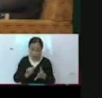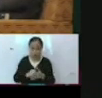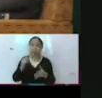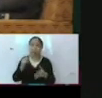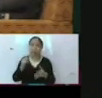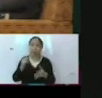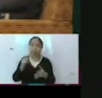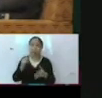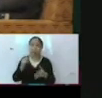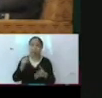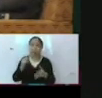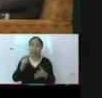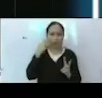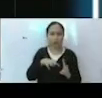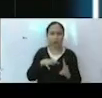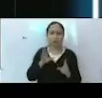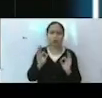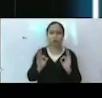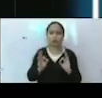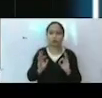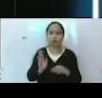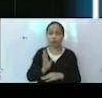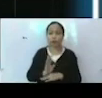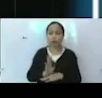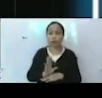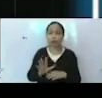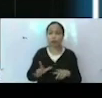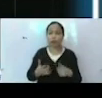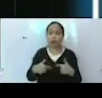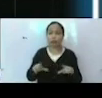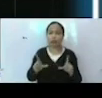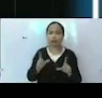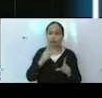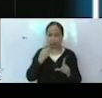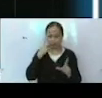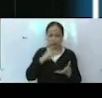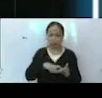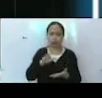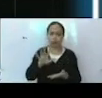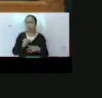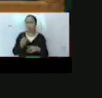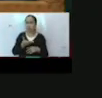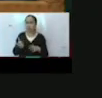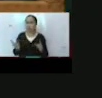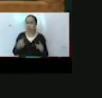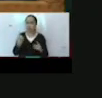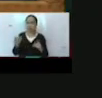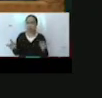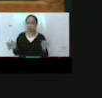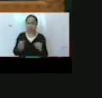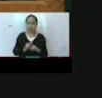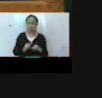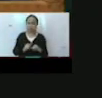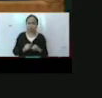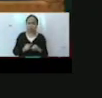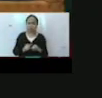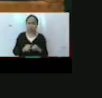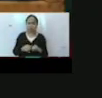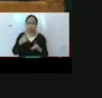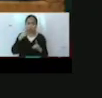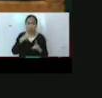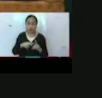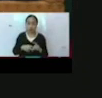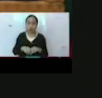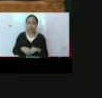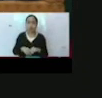ng Diablo sa bagay na yan. You see, check nyo yung sarili nyo. Sidetrack na kayo, matagal na. Amen. You see? Oh, sabi ko nga sa